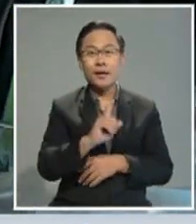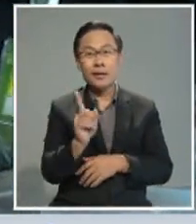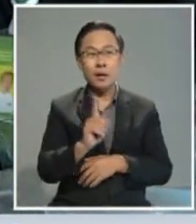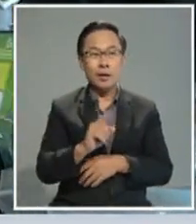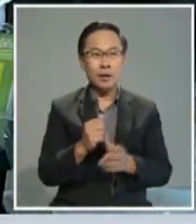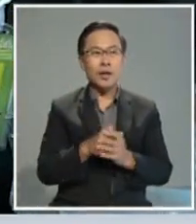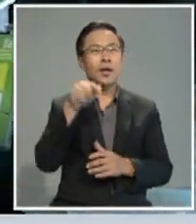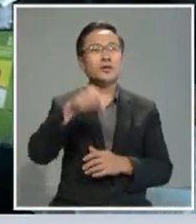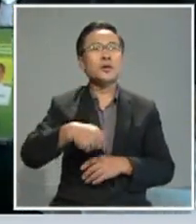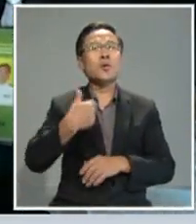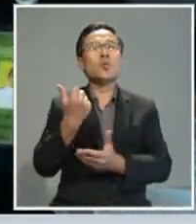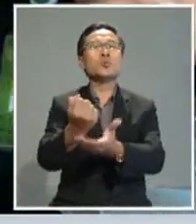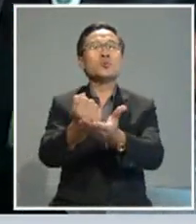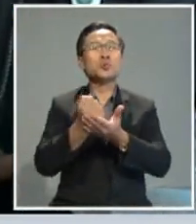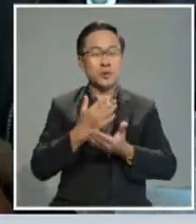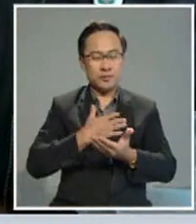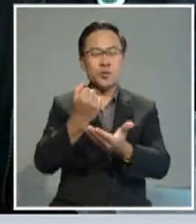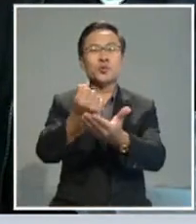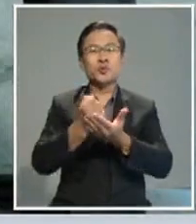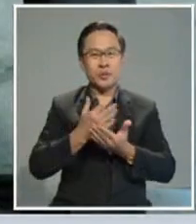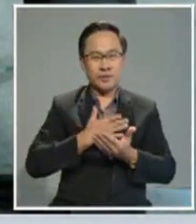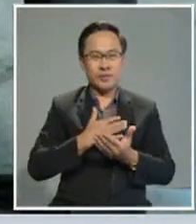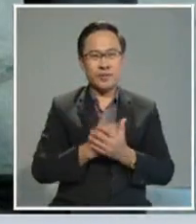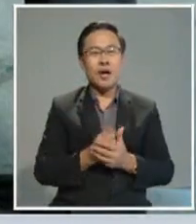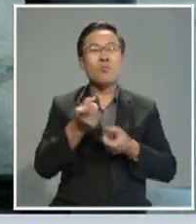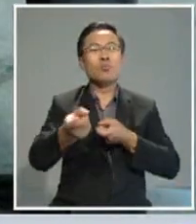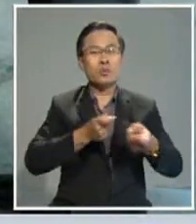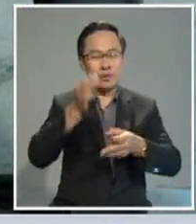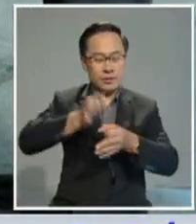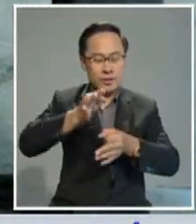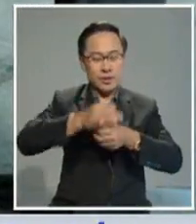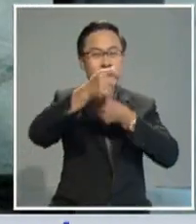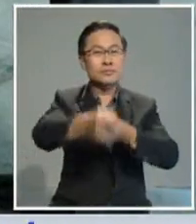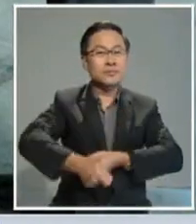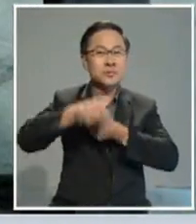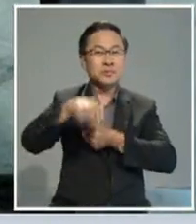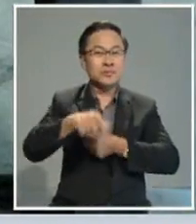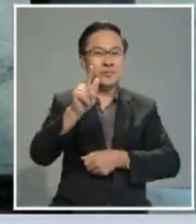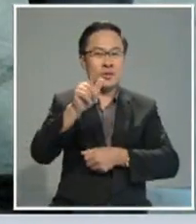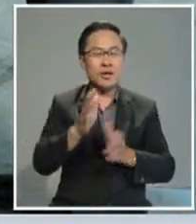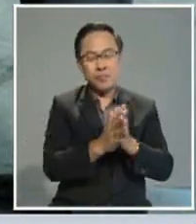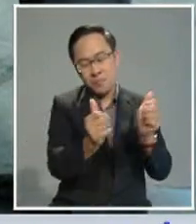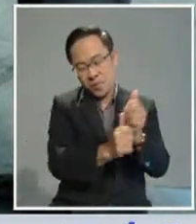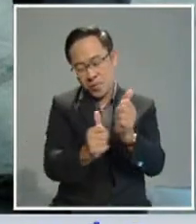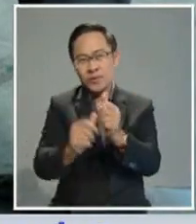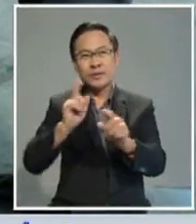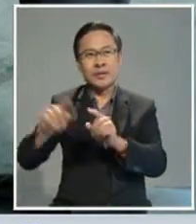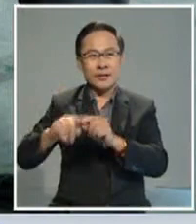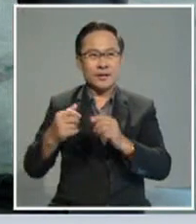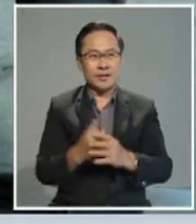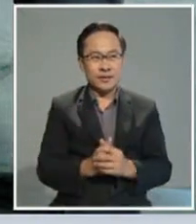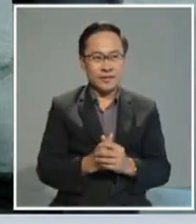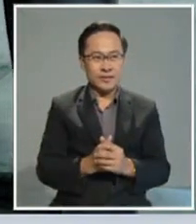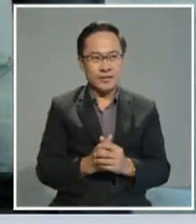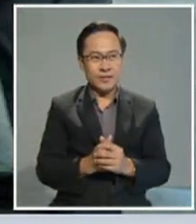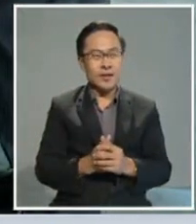สวัสดีครับ ผู้มีคุณของฟาร์มเห็ดโพทองค่ะผู้จัดการธกส.ค่ะ ผู ้ช่วยนะคะ ผู้ช่วย ผู้อำน